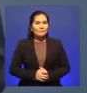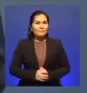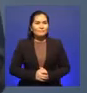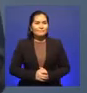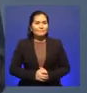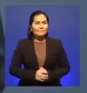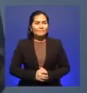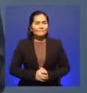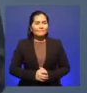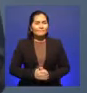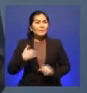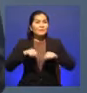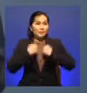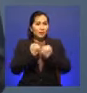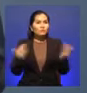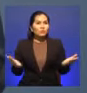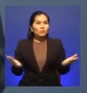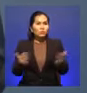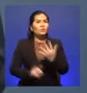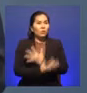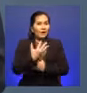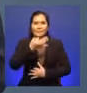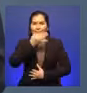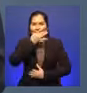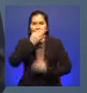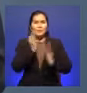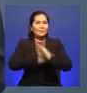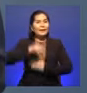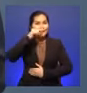เรามีสมาคมสร้างเสริมโอกาสและอาชีพคนพิการไท